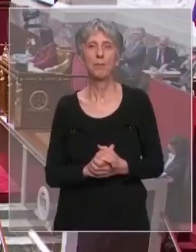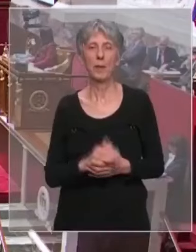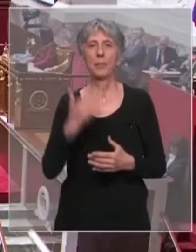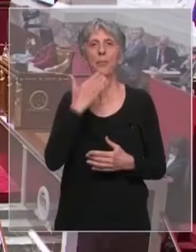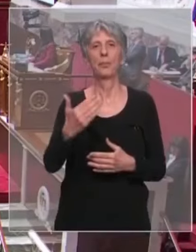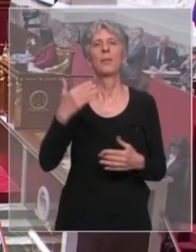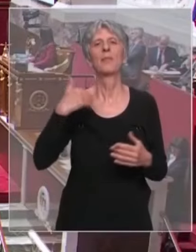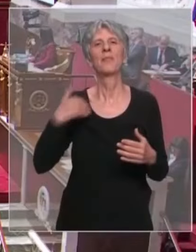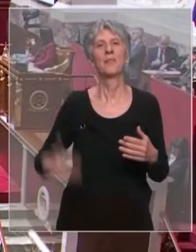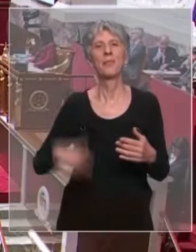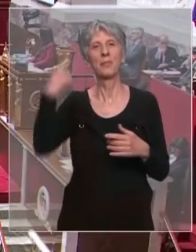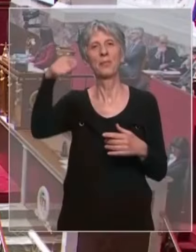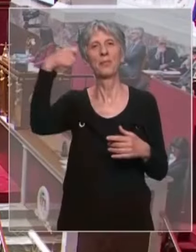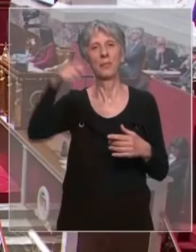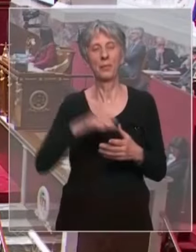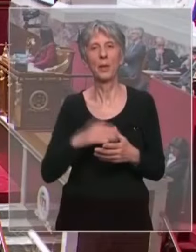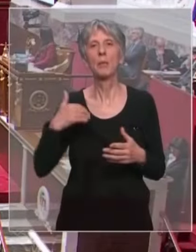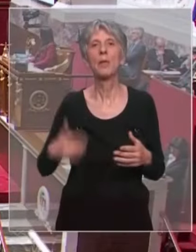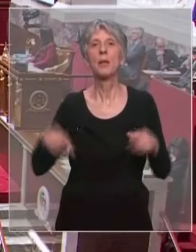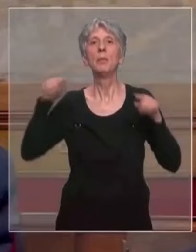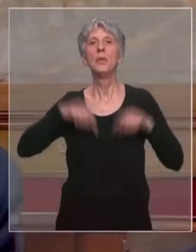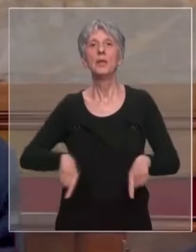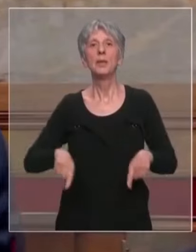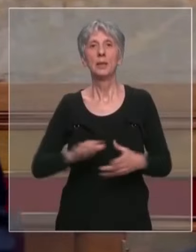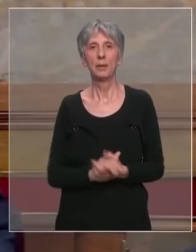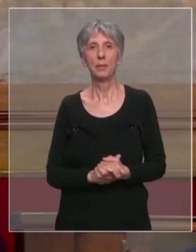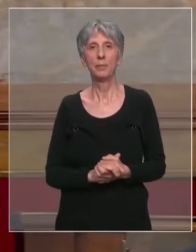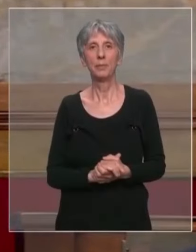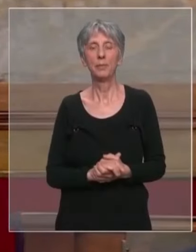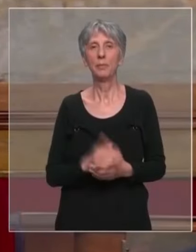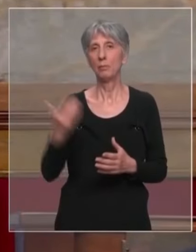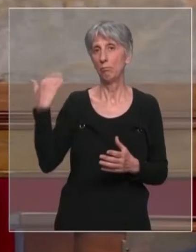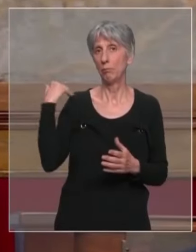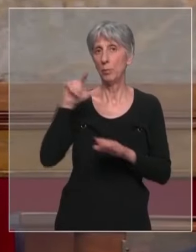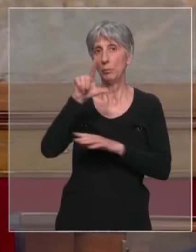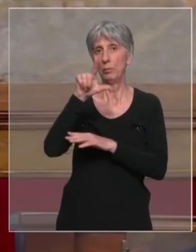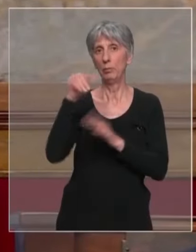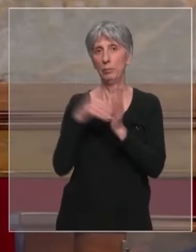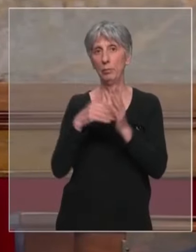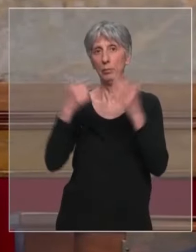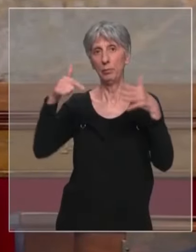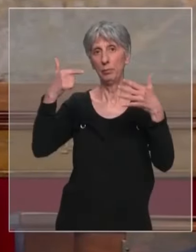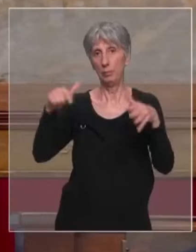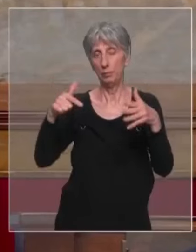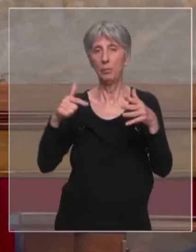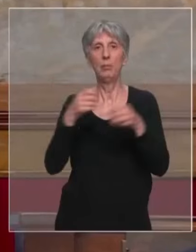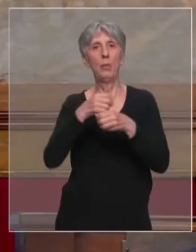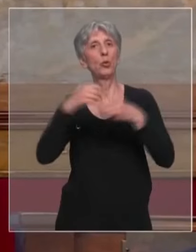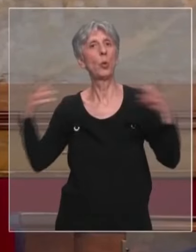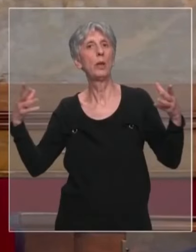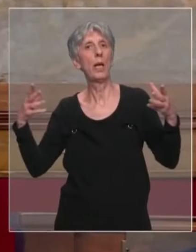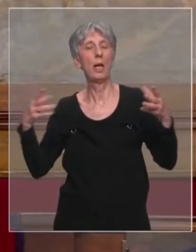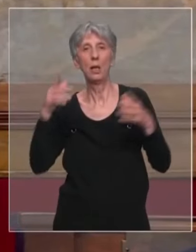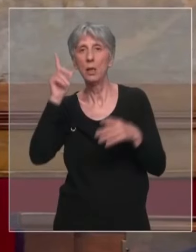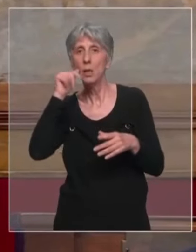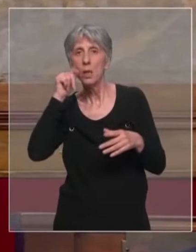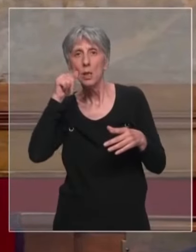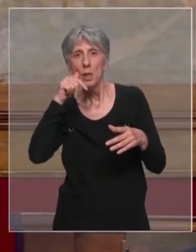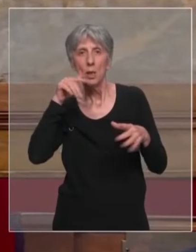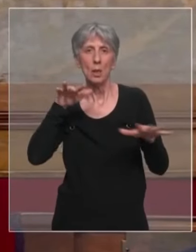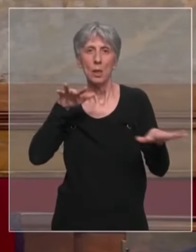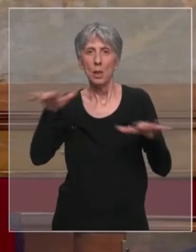Merci Madame la Présidente. Madame la Ministre, depuis 2017, notre majorité se démène afin